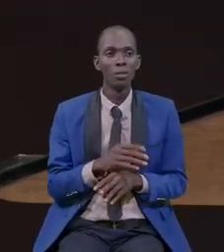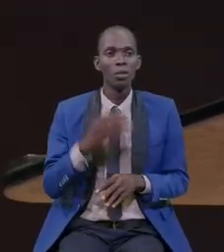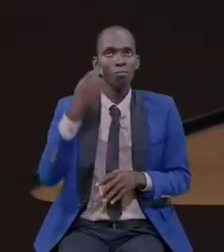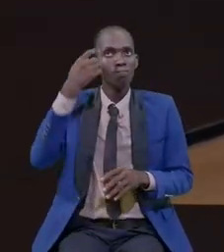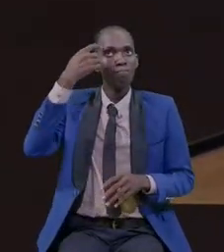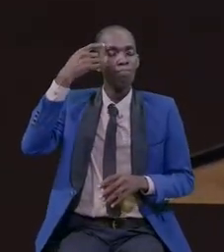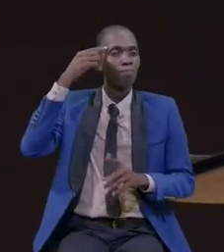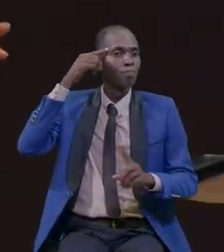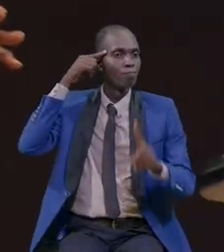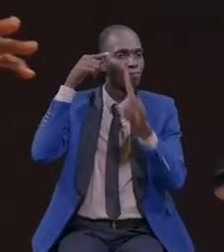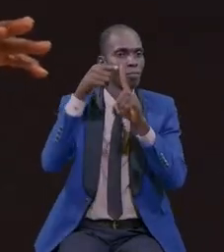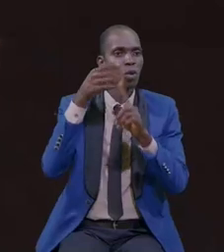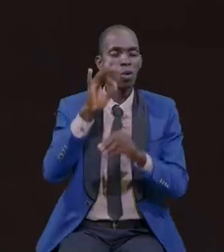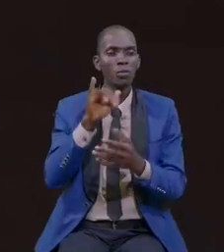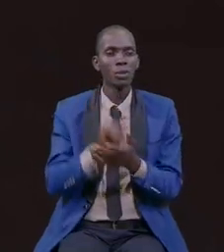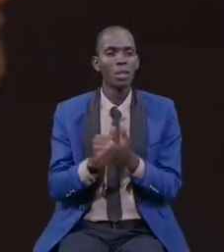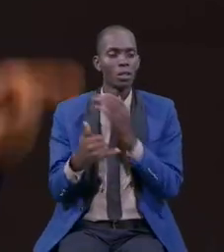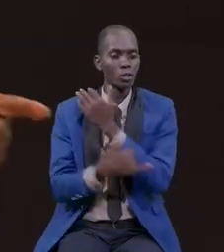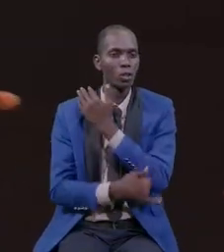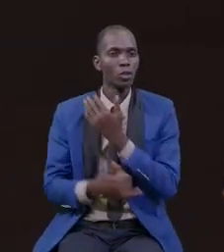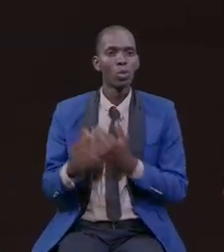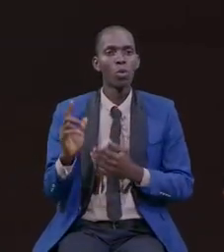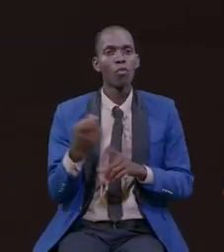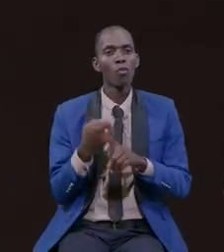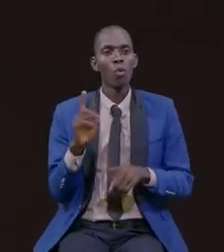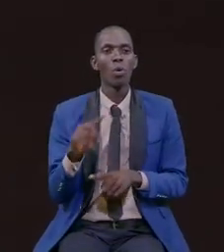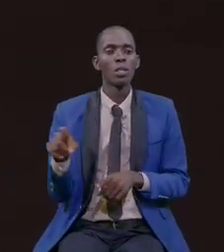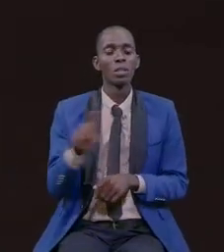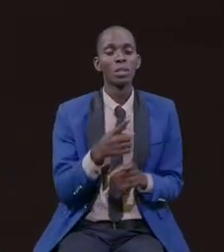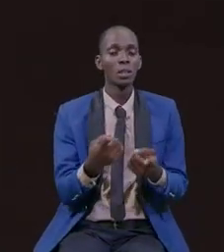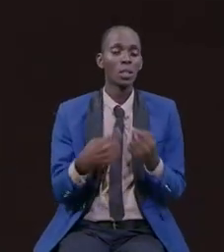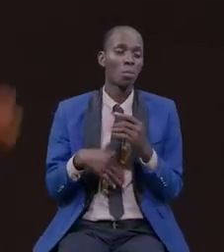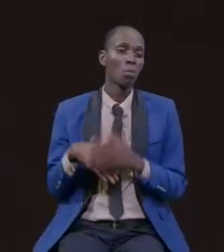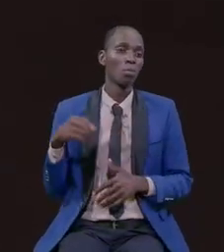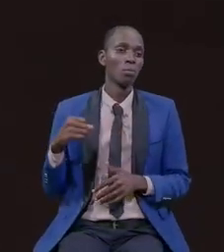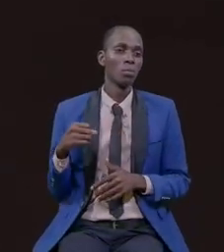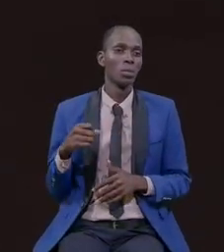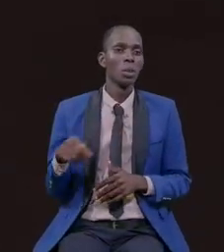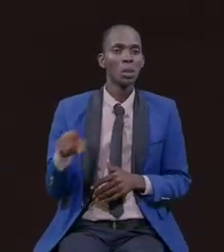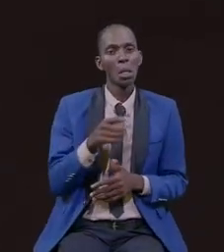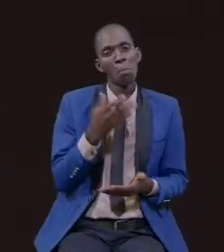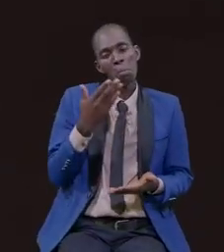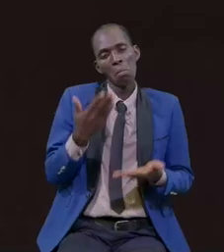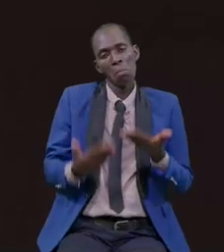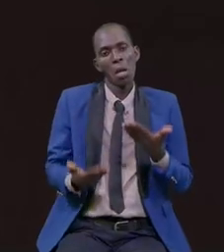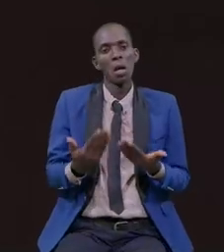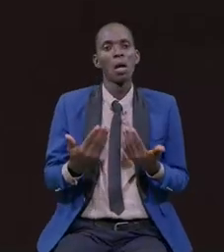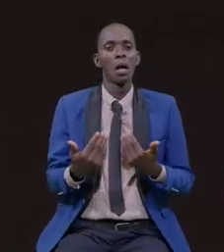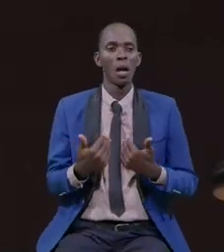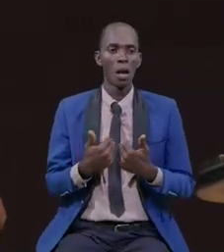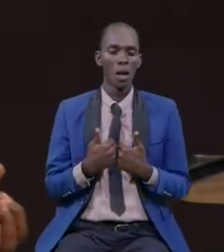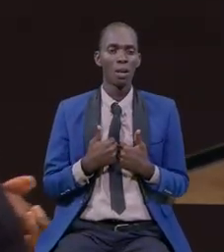étaient sortis ils auraient eu le temps